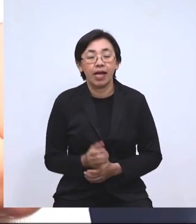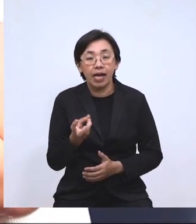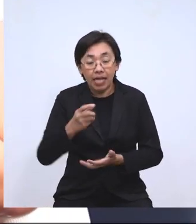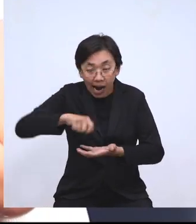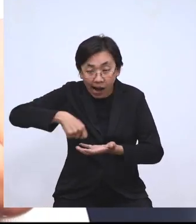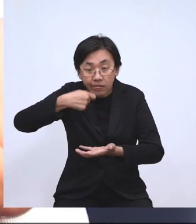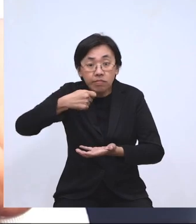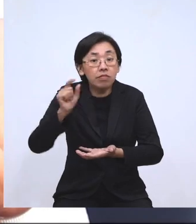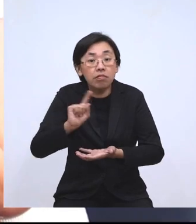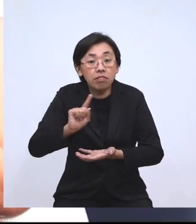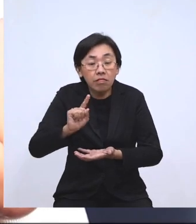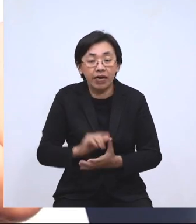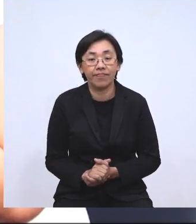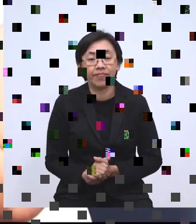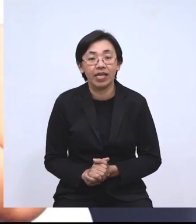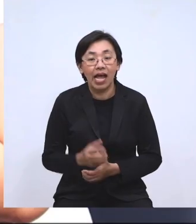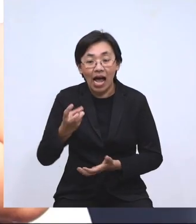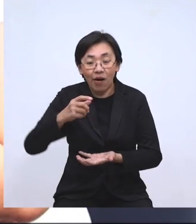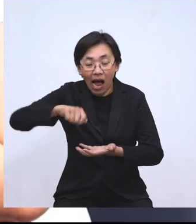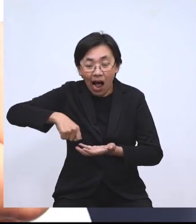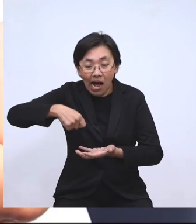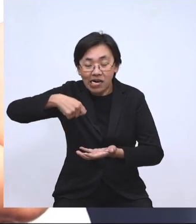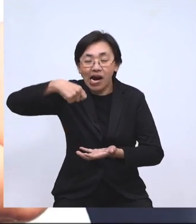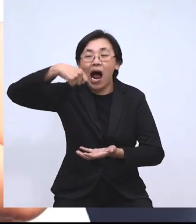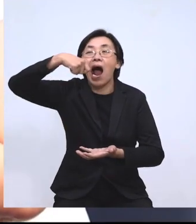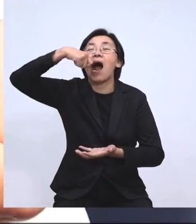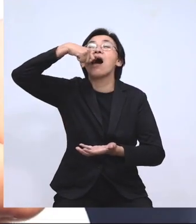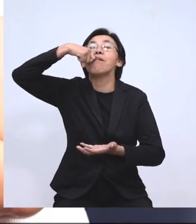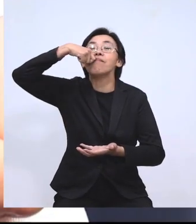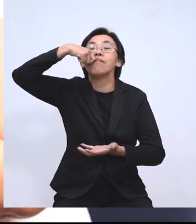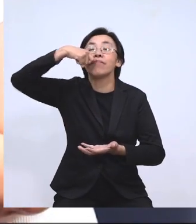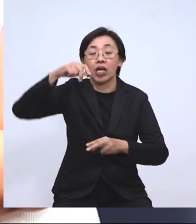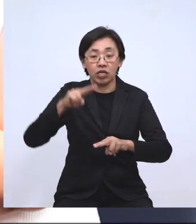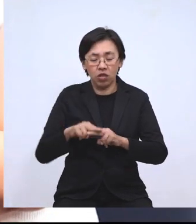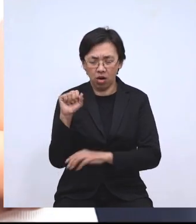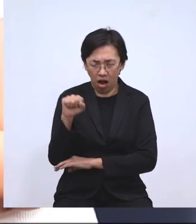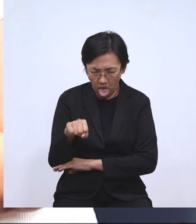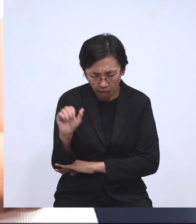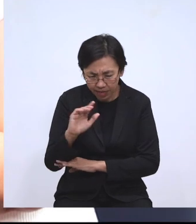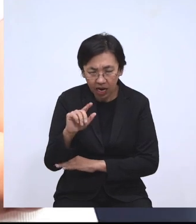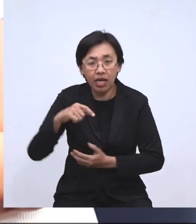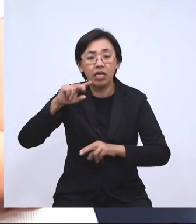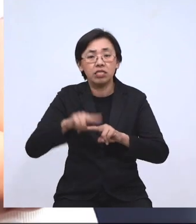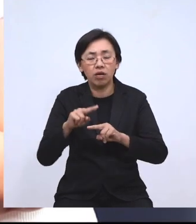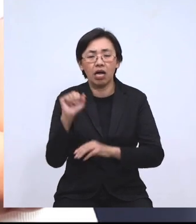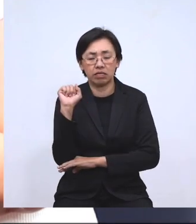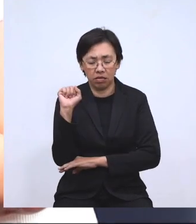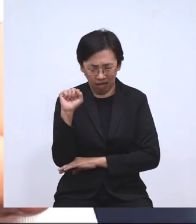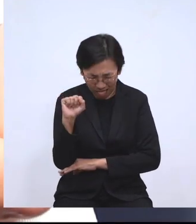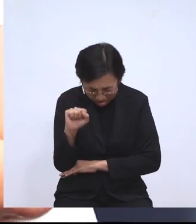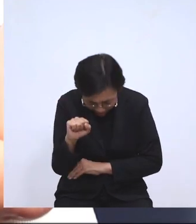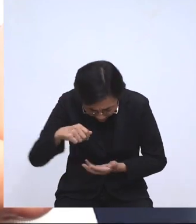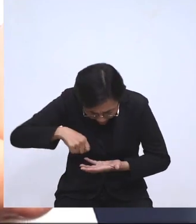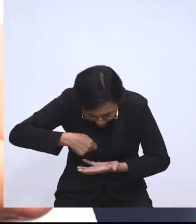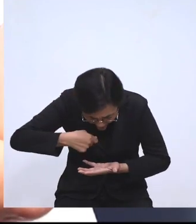ตักข้าวปุ๊บพี่มอสต้องทำยังไงเอาข้าวใส่ปากใช่เห็นไหมพี่มอสเราต้องนั่งตัวตรงแบบนี้นะเวลากินข้าวอ่ะเราไม่เอาหน้า